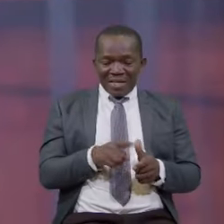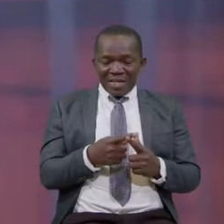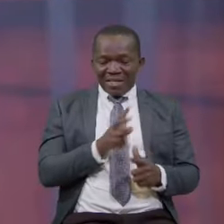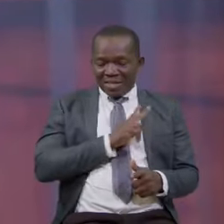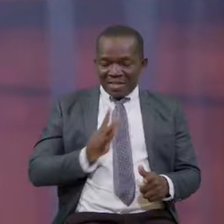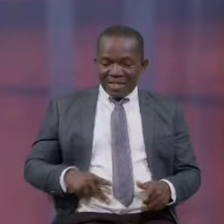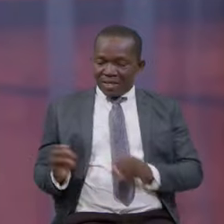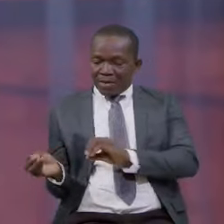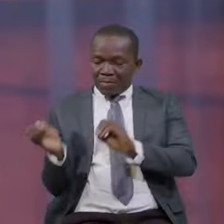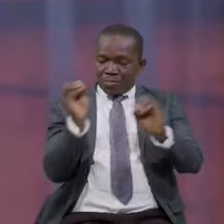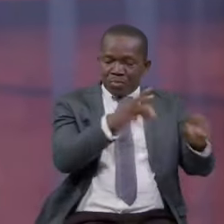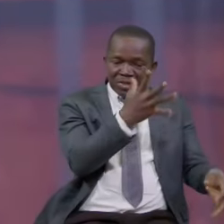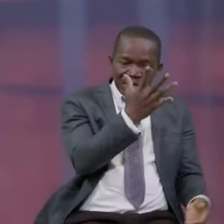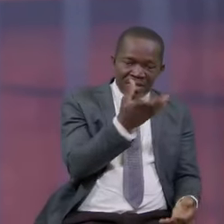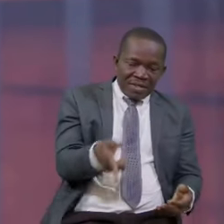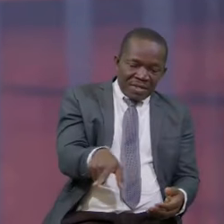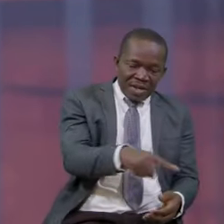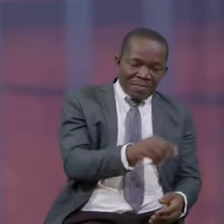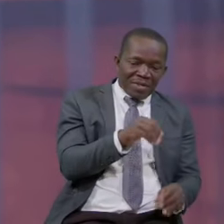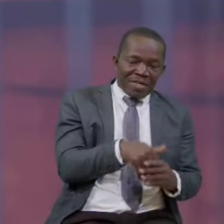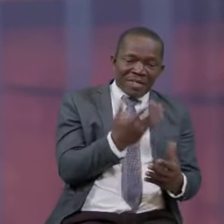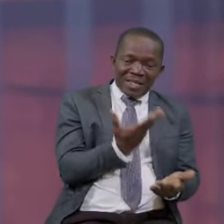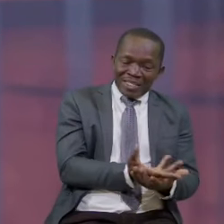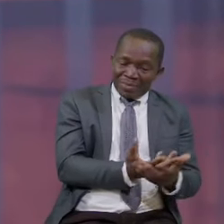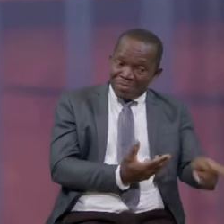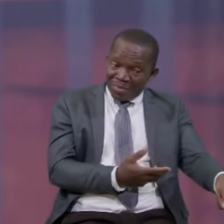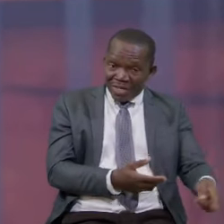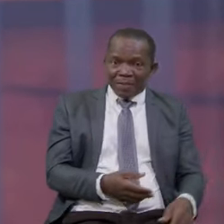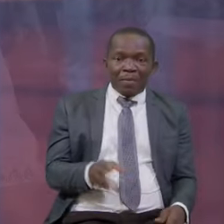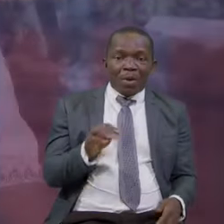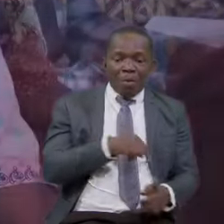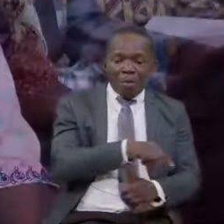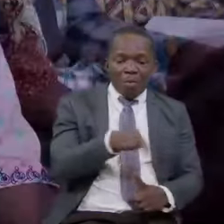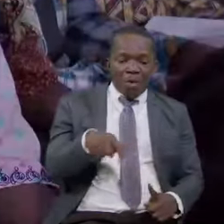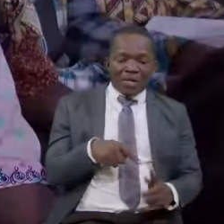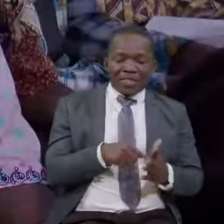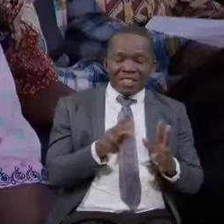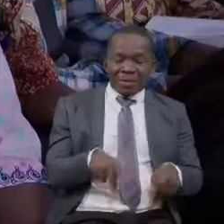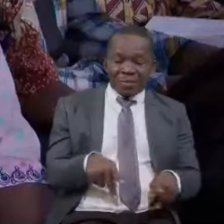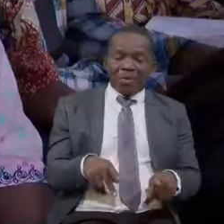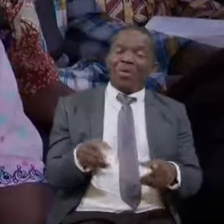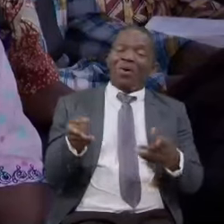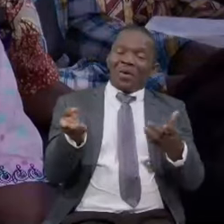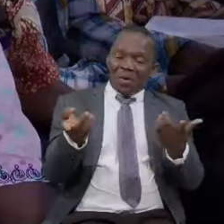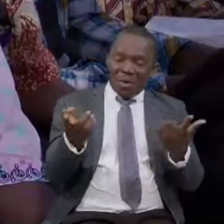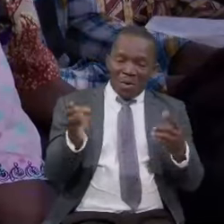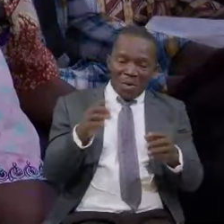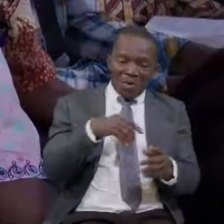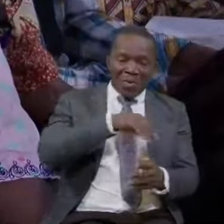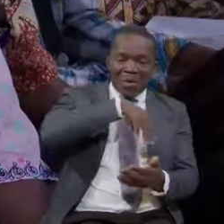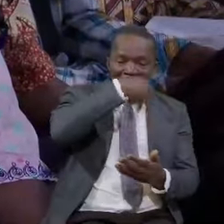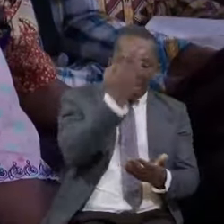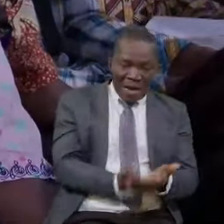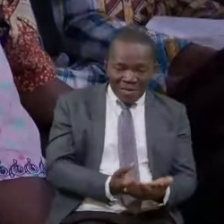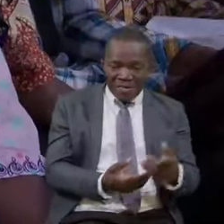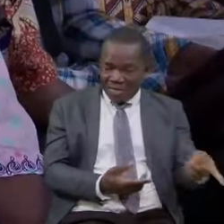voici quand ces gens là quand ils sont arrivés les lions dit ah la viande est venue la viande est venue la viande est venu